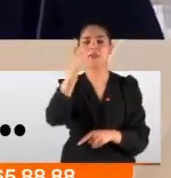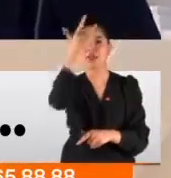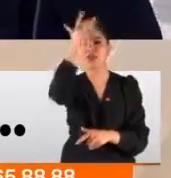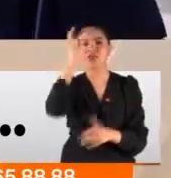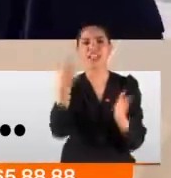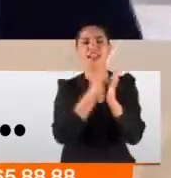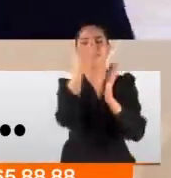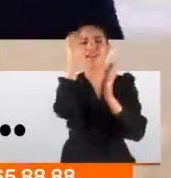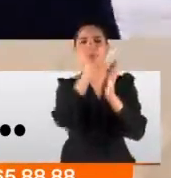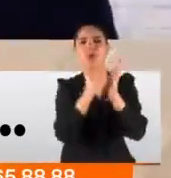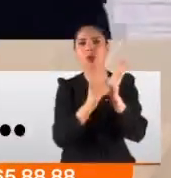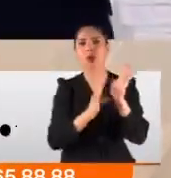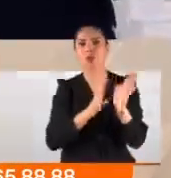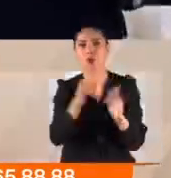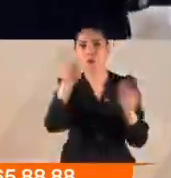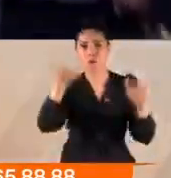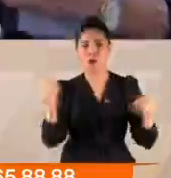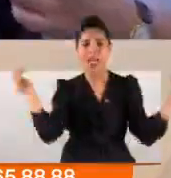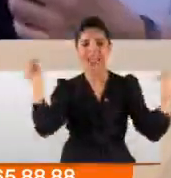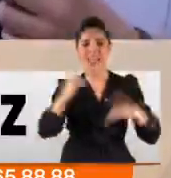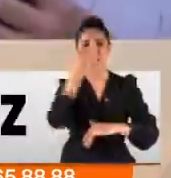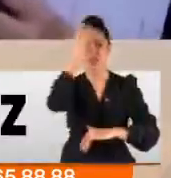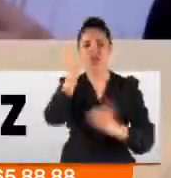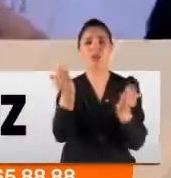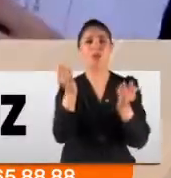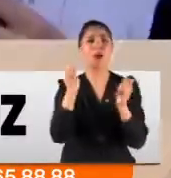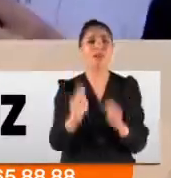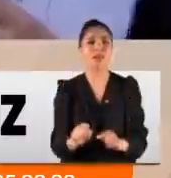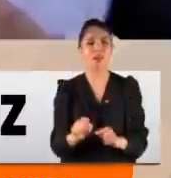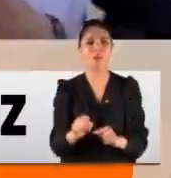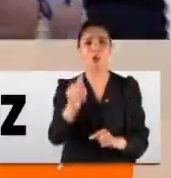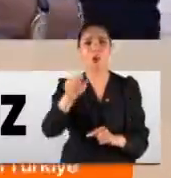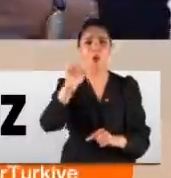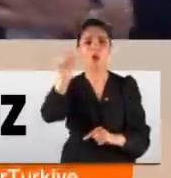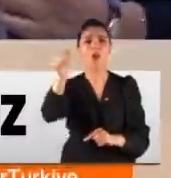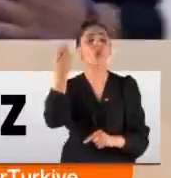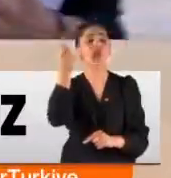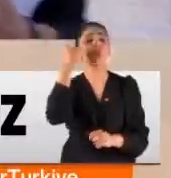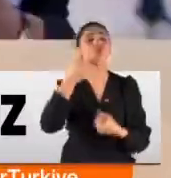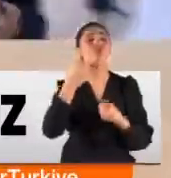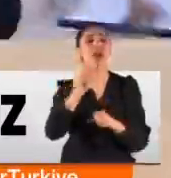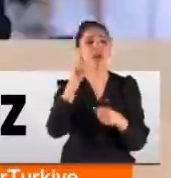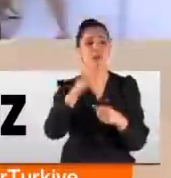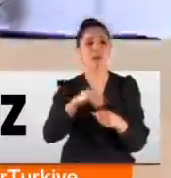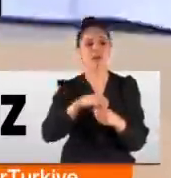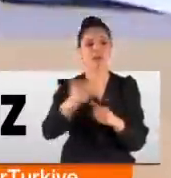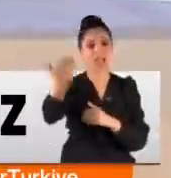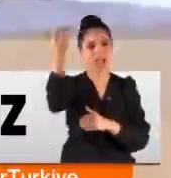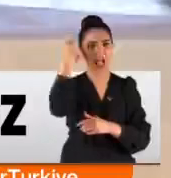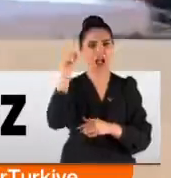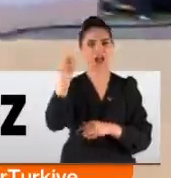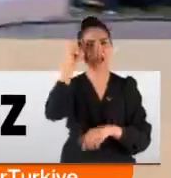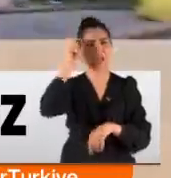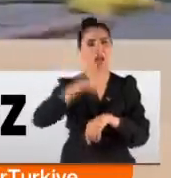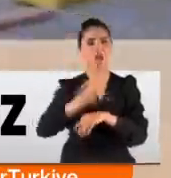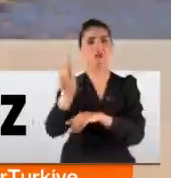şehidimizin isimleri var. Buraya gelenler şehitlerimize el açıp dua ediyor. Ve o günler unutulmasın diye de hemen arka tarafta bir